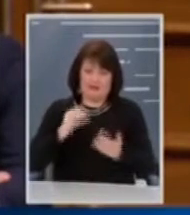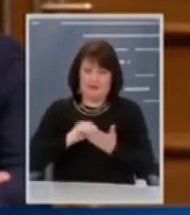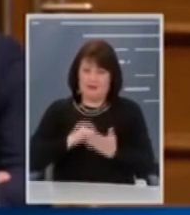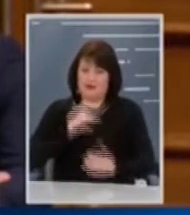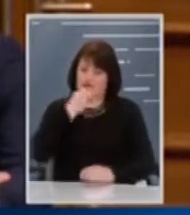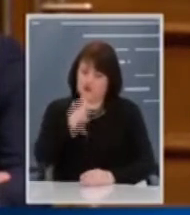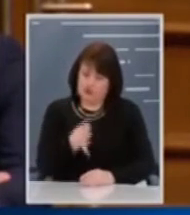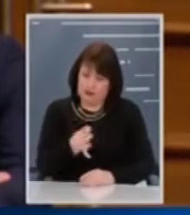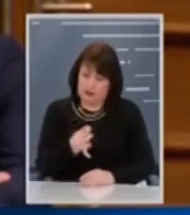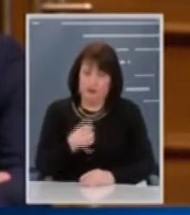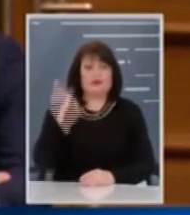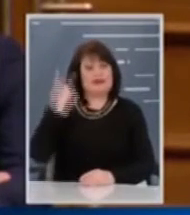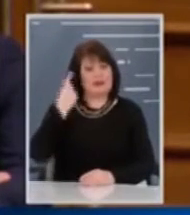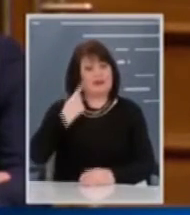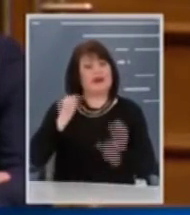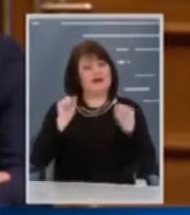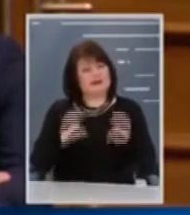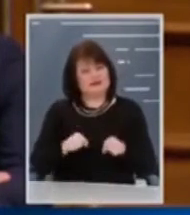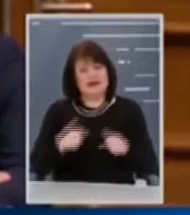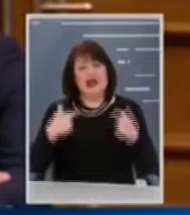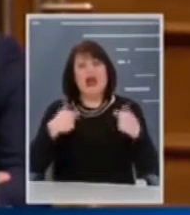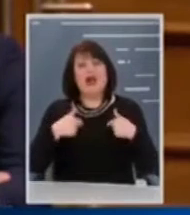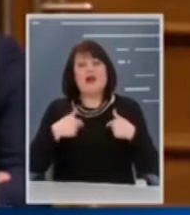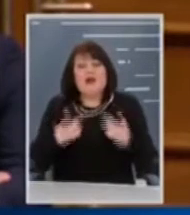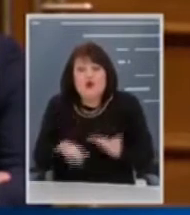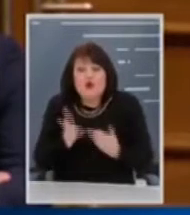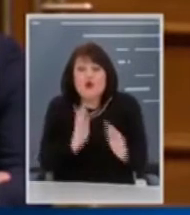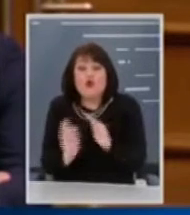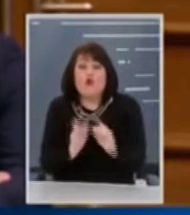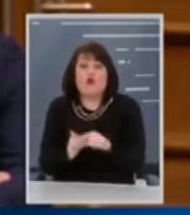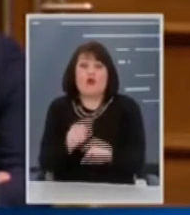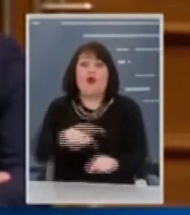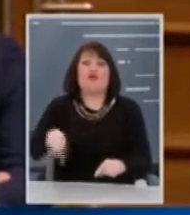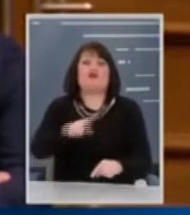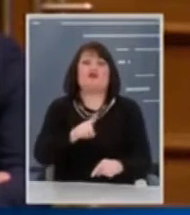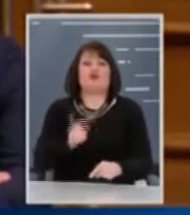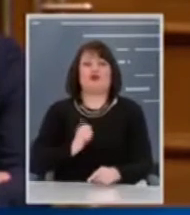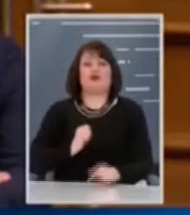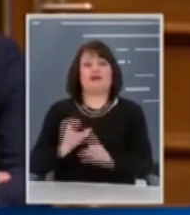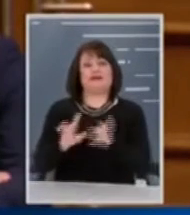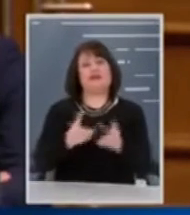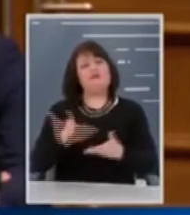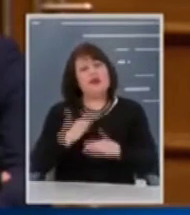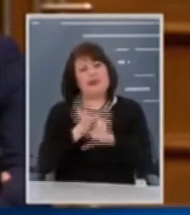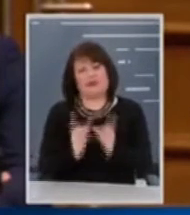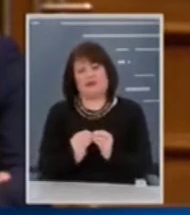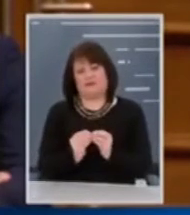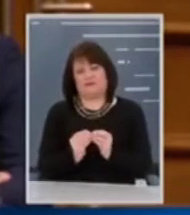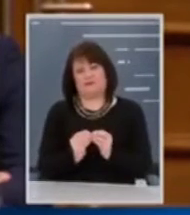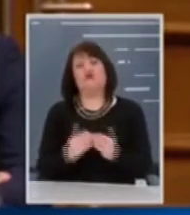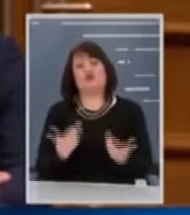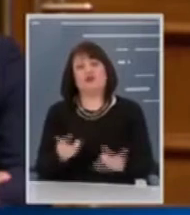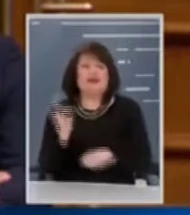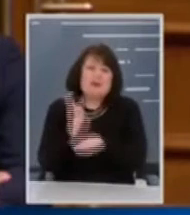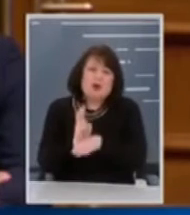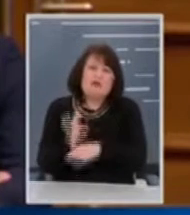Βουλής Νίκου Βούτση και του Υπουργού Οικονομικών Ευκλήδη Τσακαλώτου, επειδή δεν του έδωσε το λόγο για να απαντήσει στον Κυριάκο Μητσοτάκη. Όλα